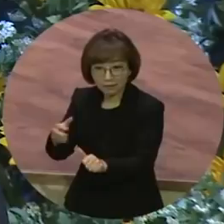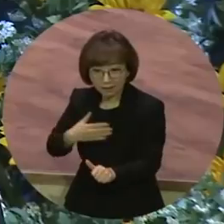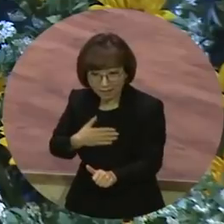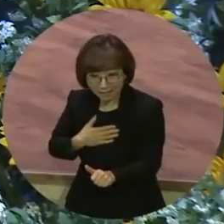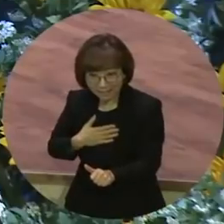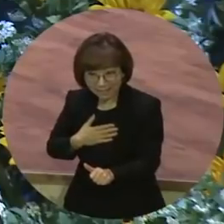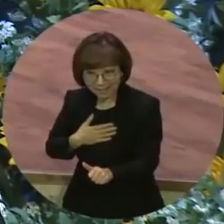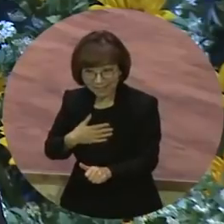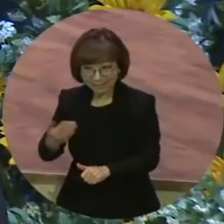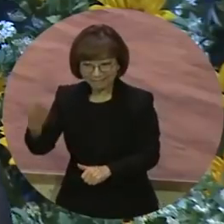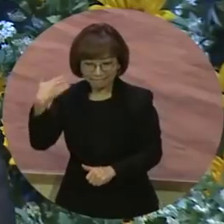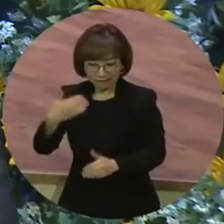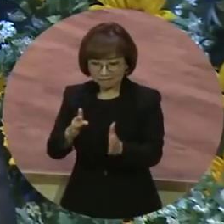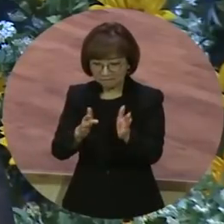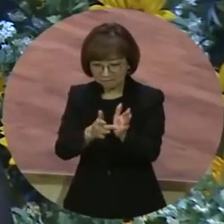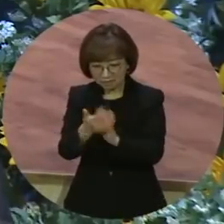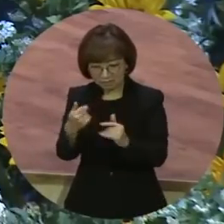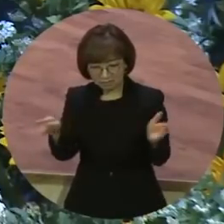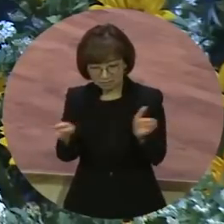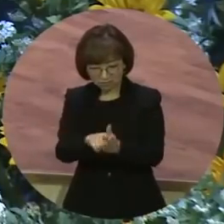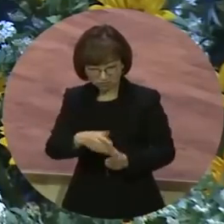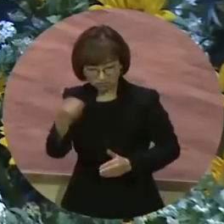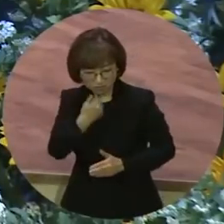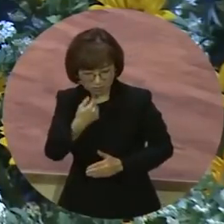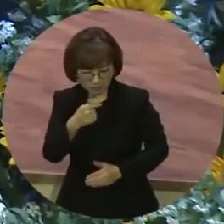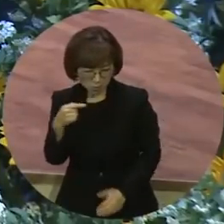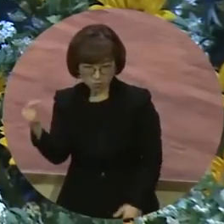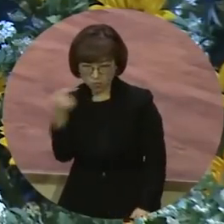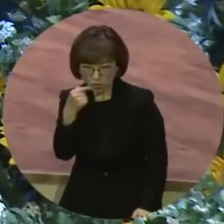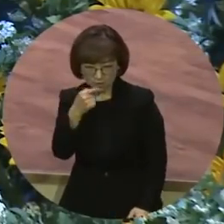찾아다니면서 그렇게 핍박을 독하게 했기 때문에